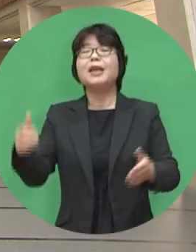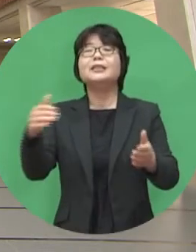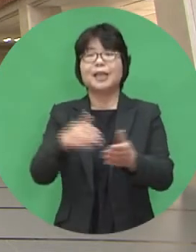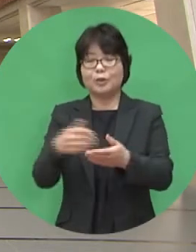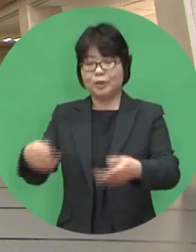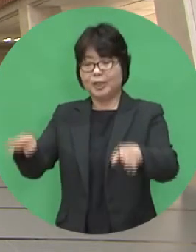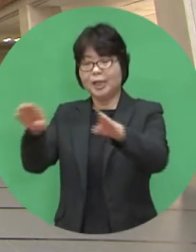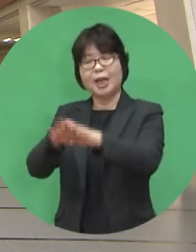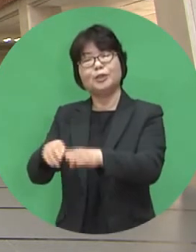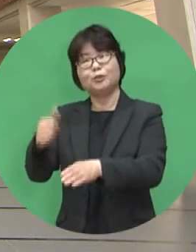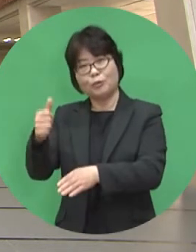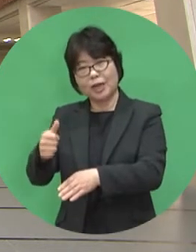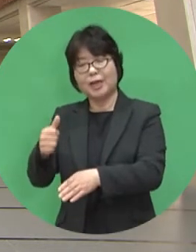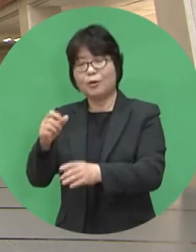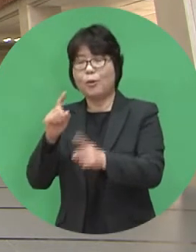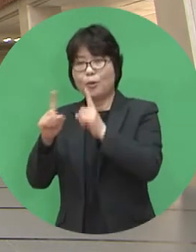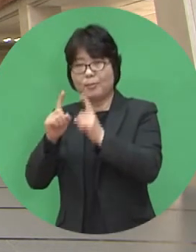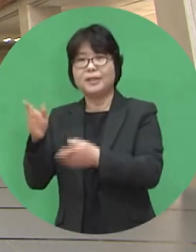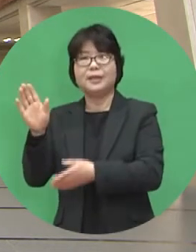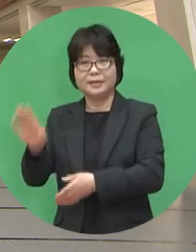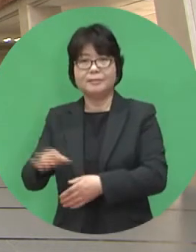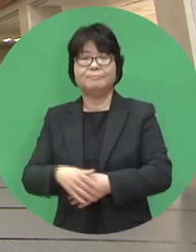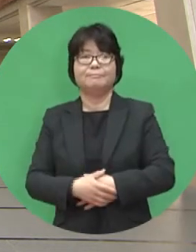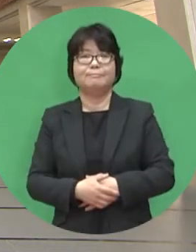最後に館長からのメッセージです。